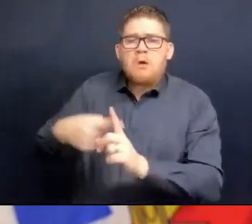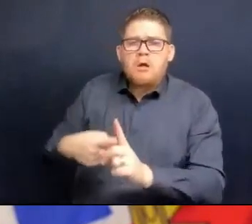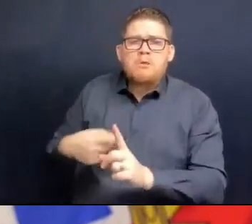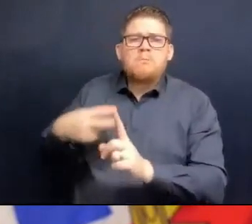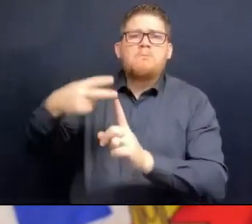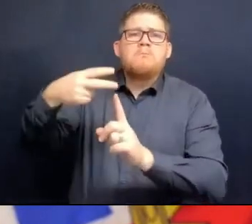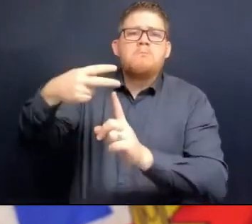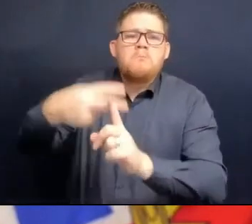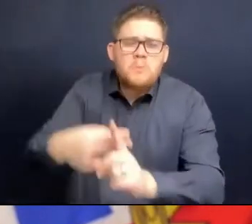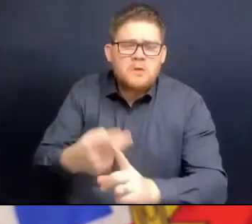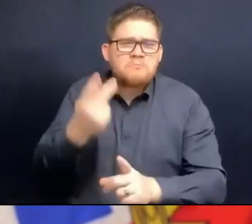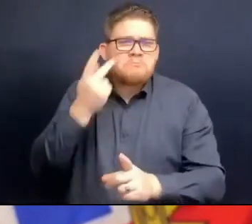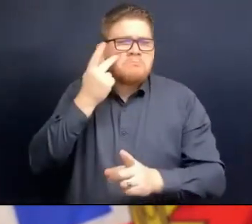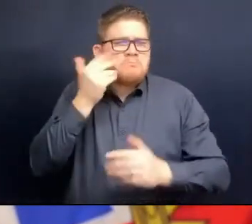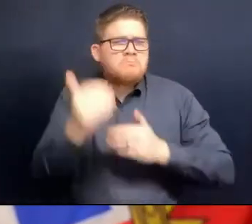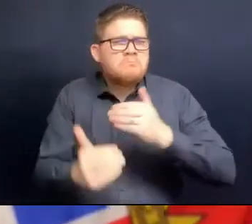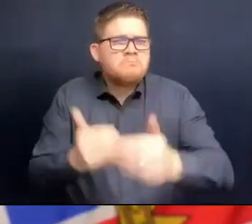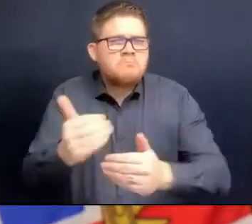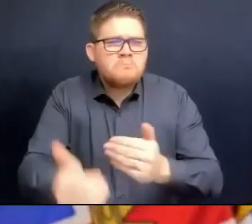months.